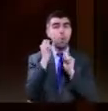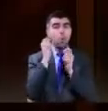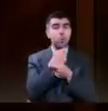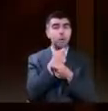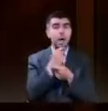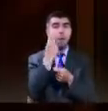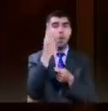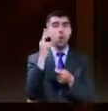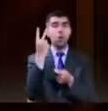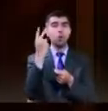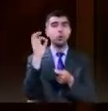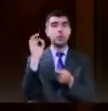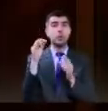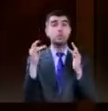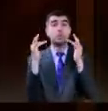سريرا،